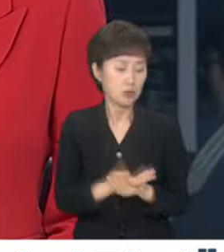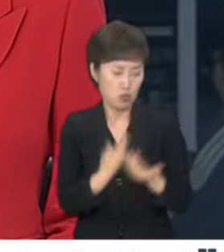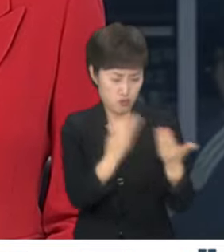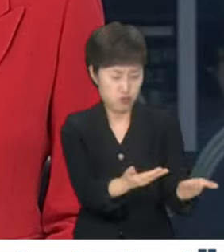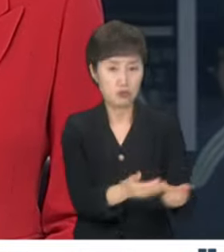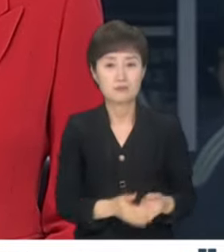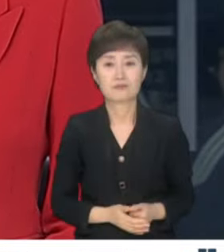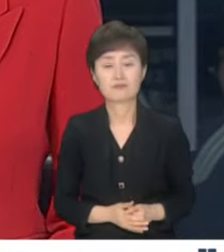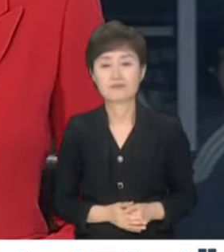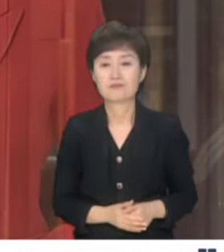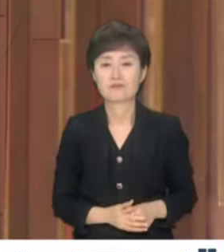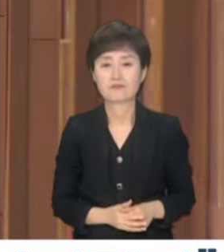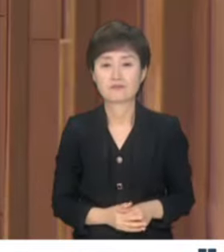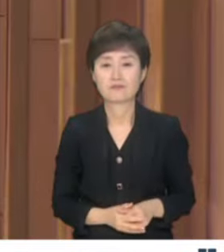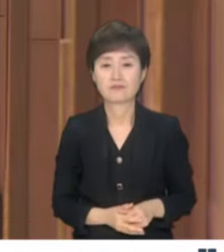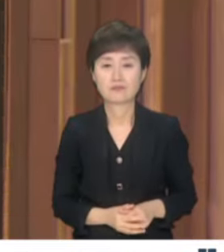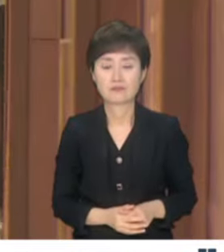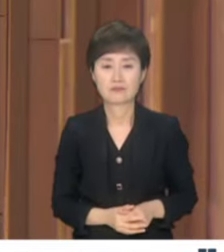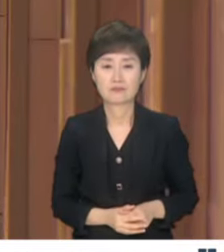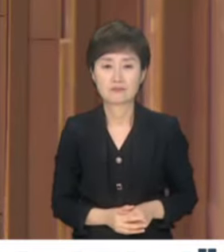기자입니다.